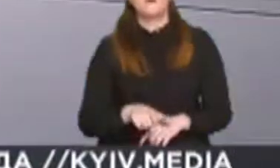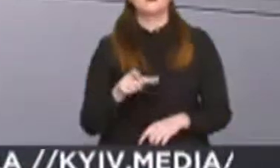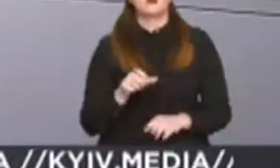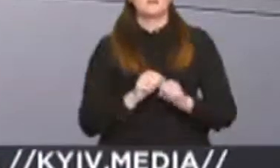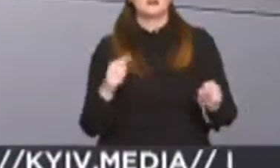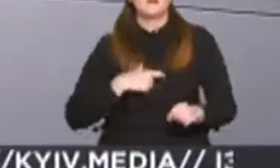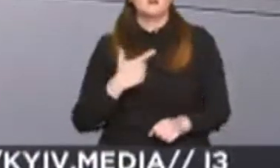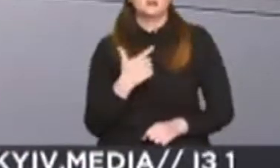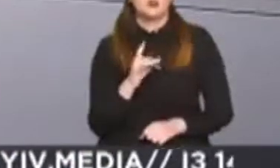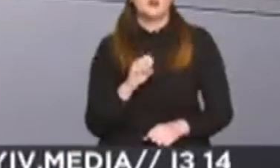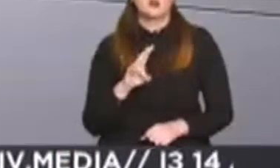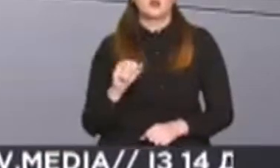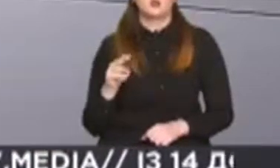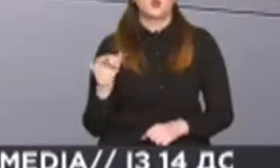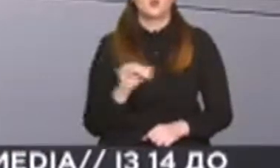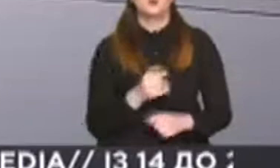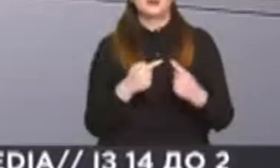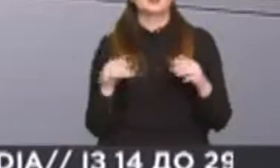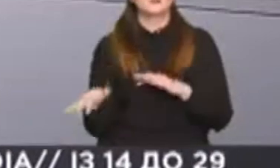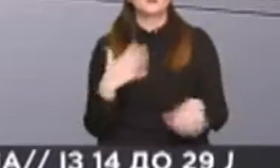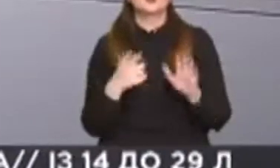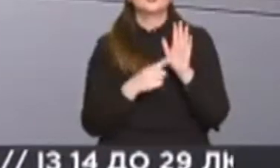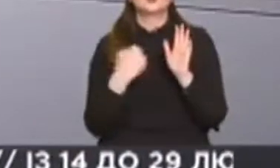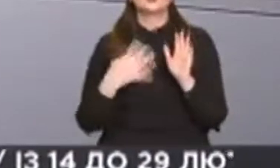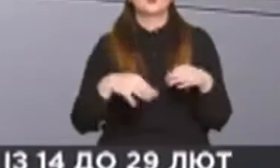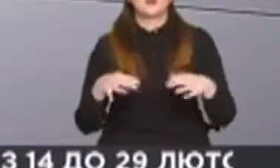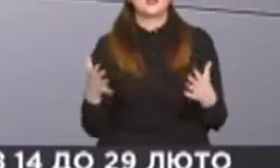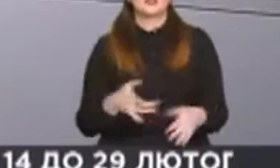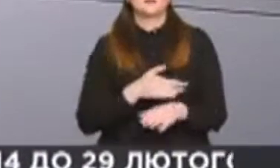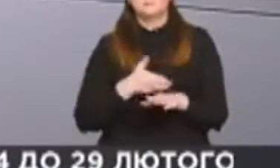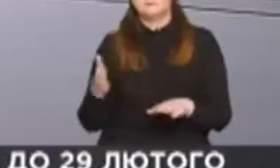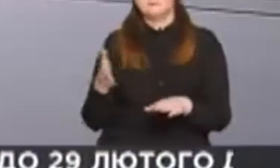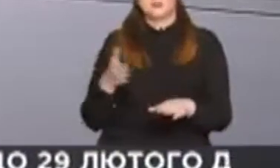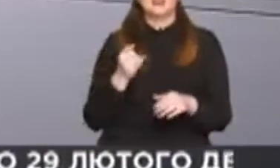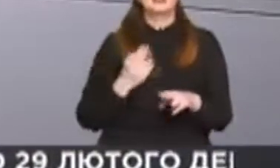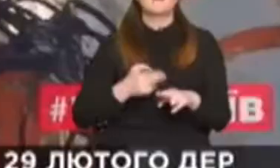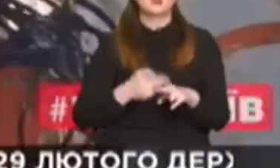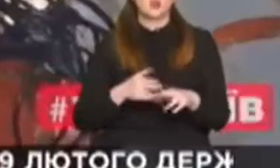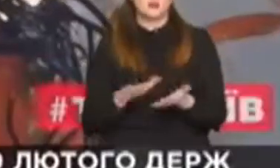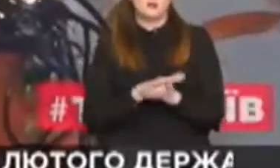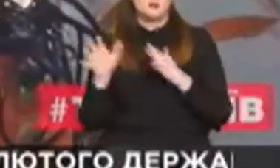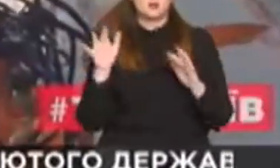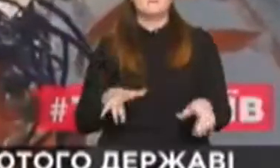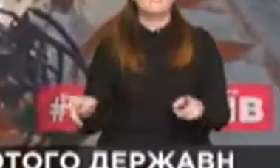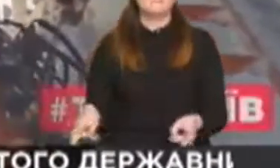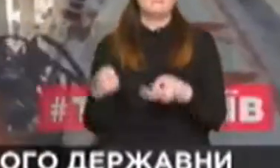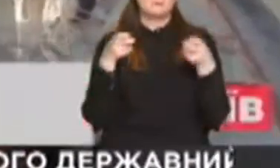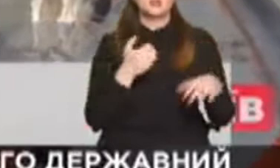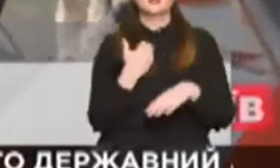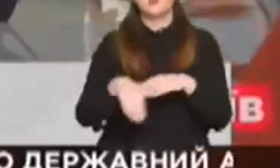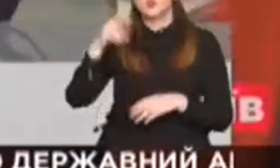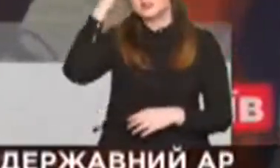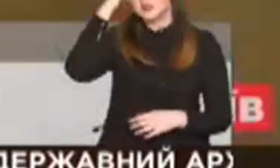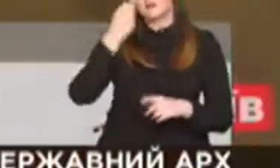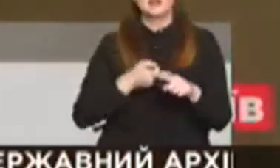гранатою. І до інших подій. Вже 640 автівок, які стояли на узбіччях і заважали прибирати сніг, евакуювали з вулиць